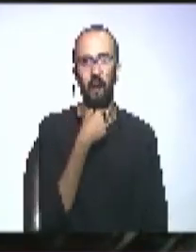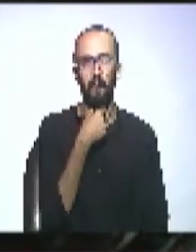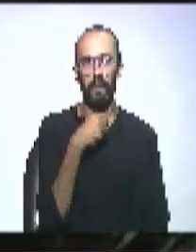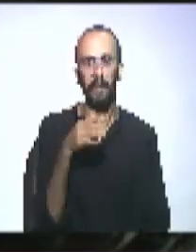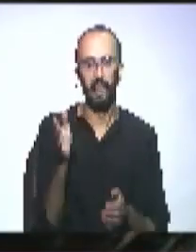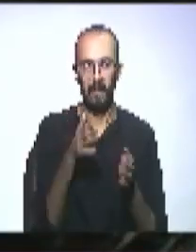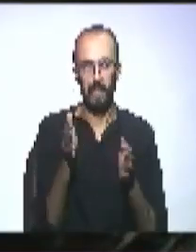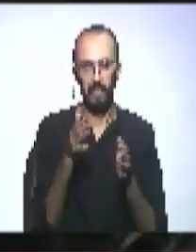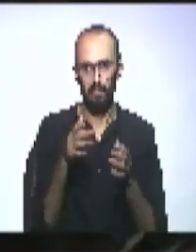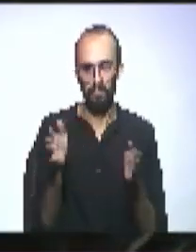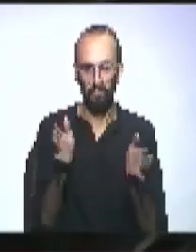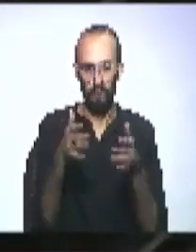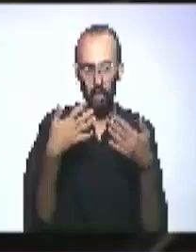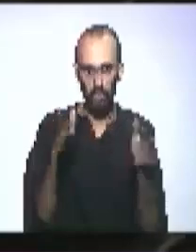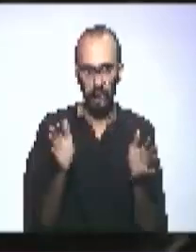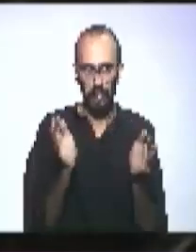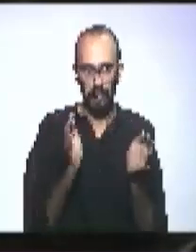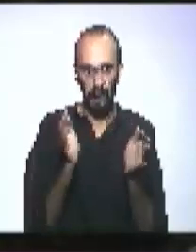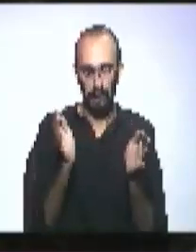منخول طبعا